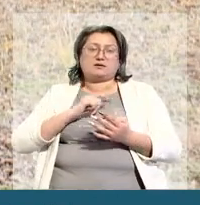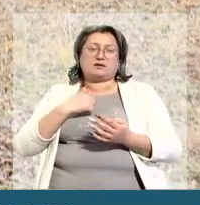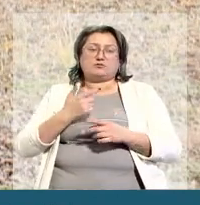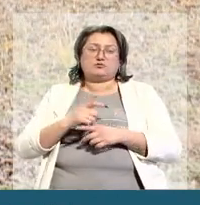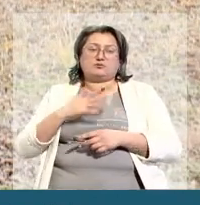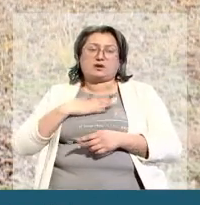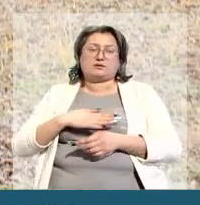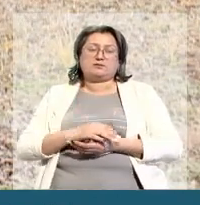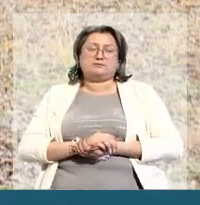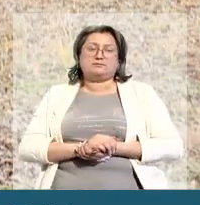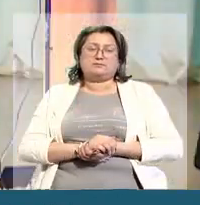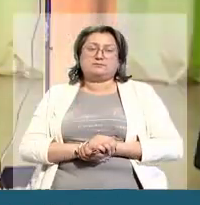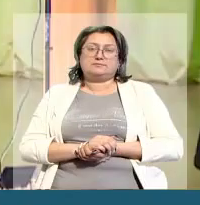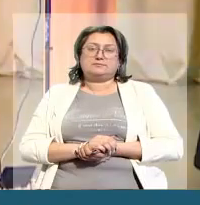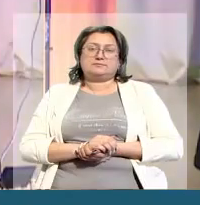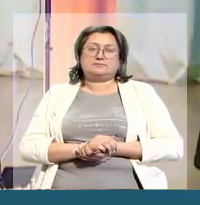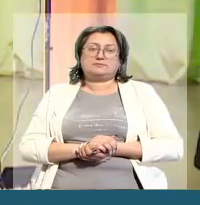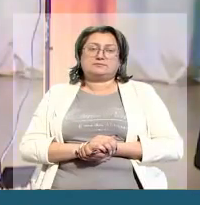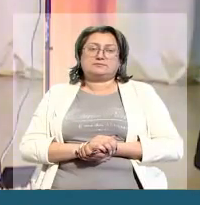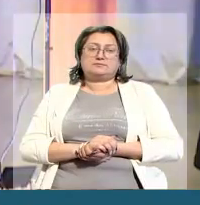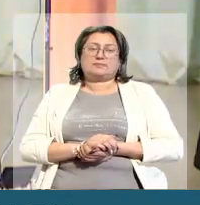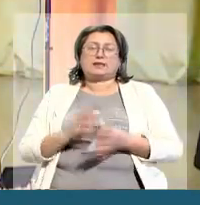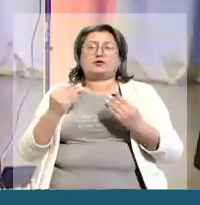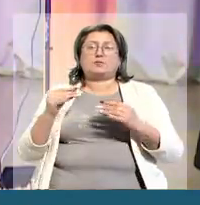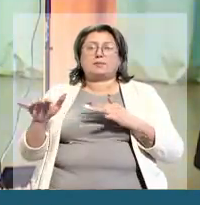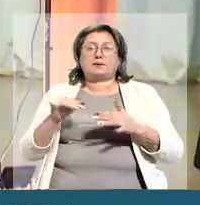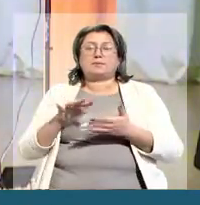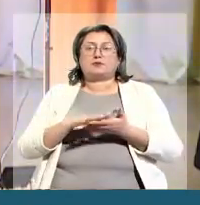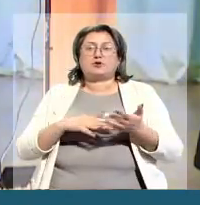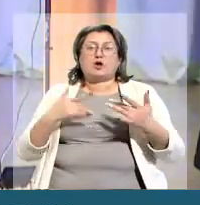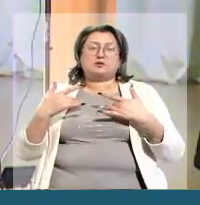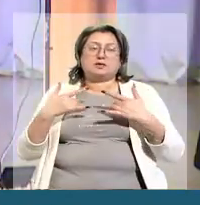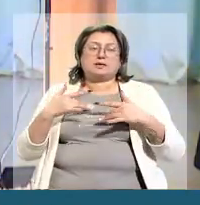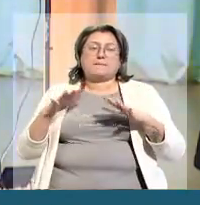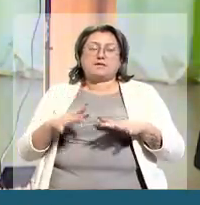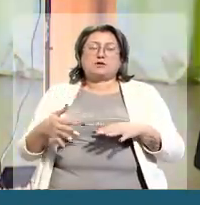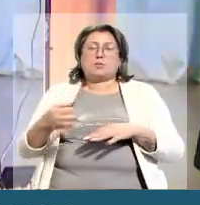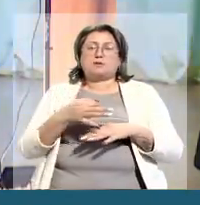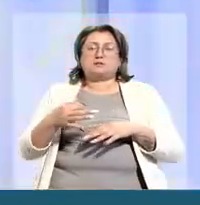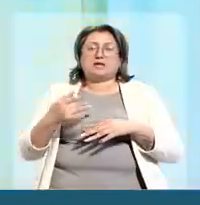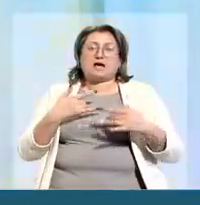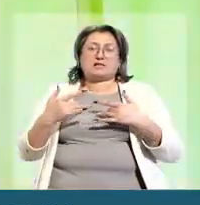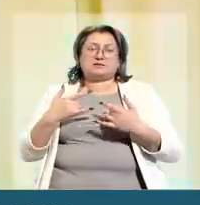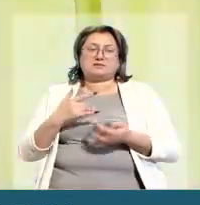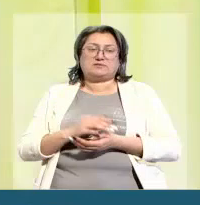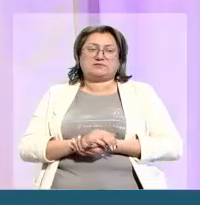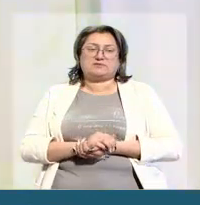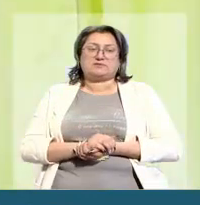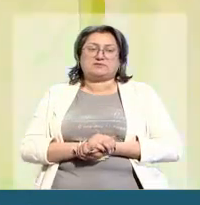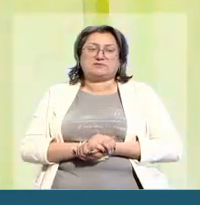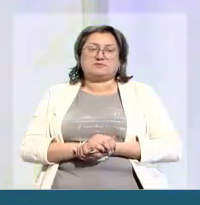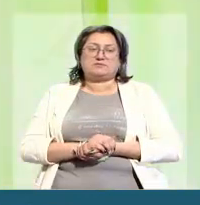4-ші марапатым. Қуаныштымын. Салтанатты шара жергілікті және облыс өнерпаздарының концертіне ұласты.